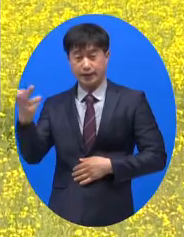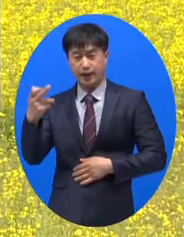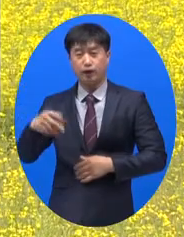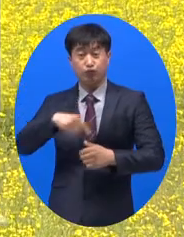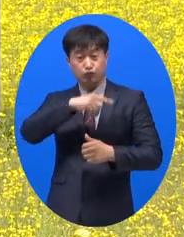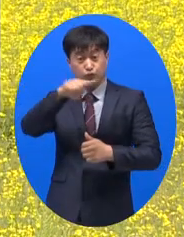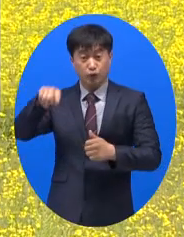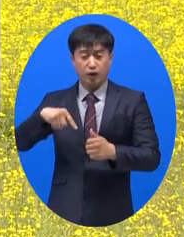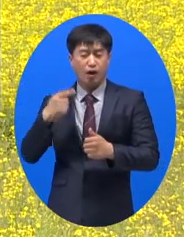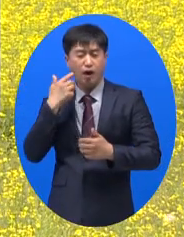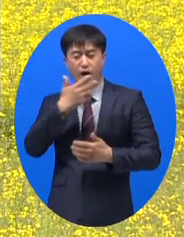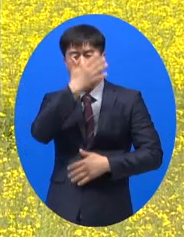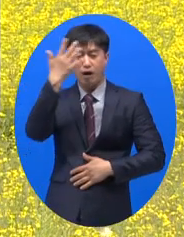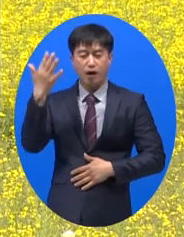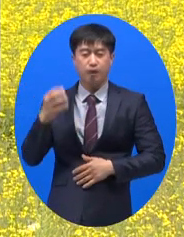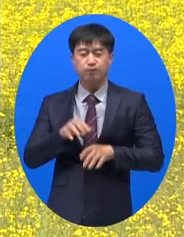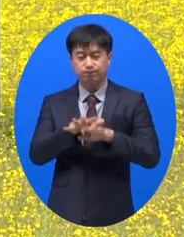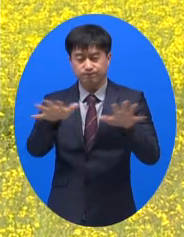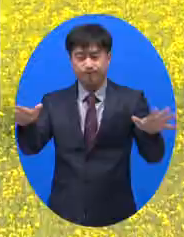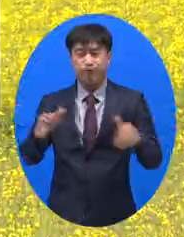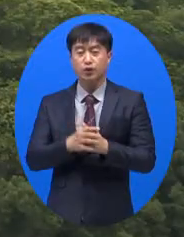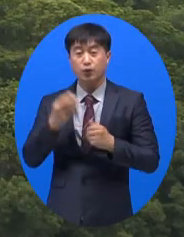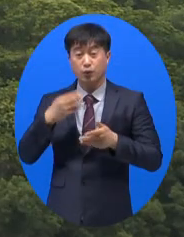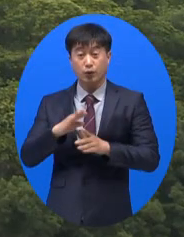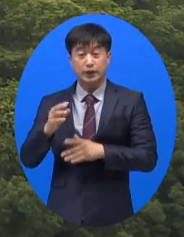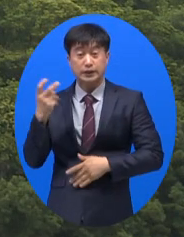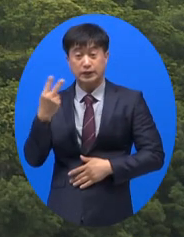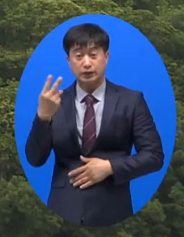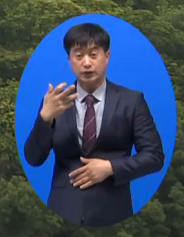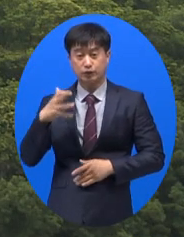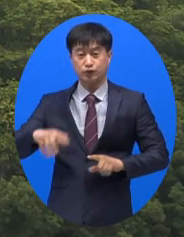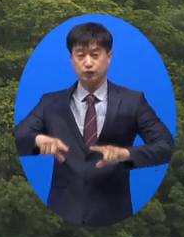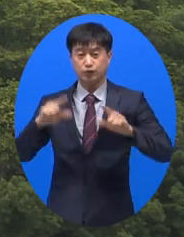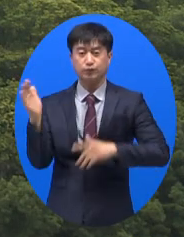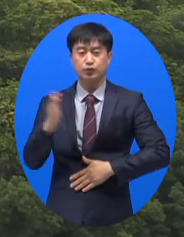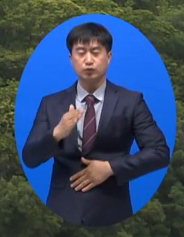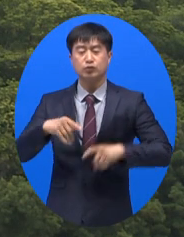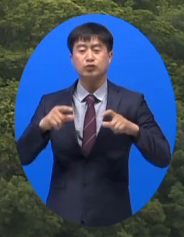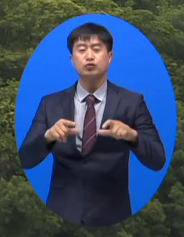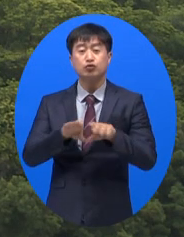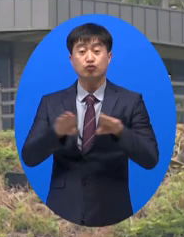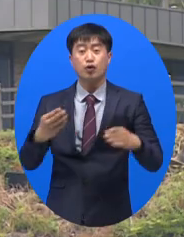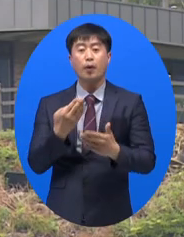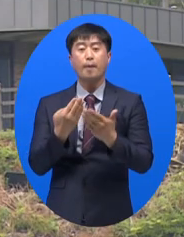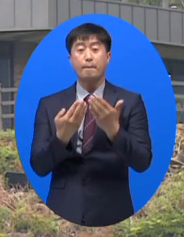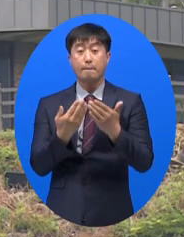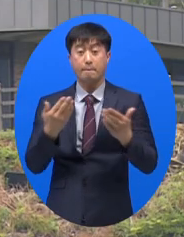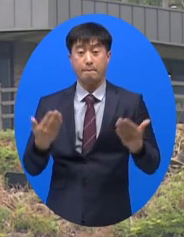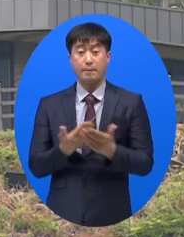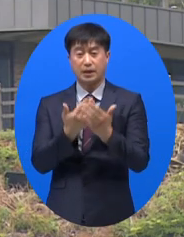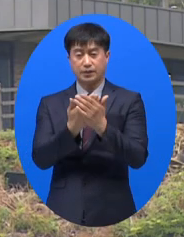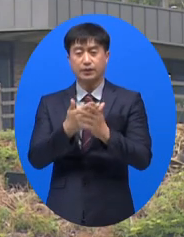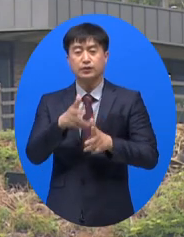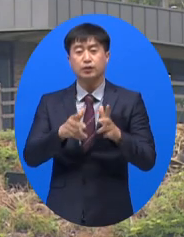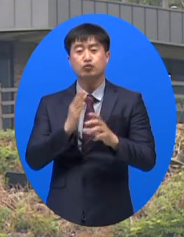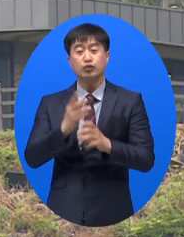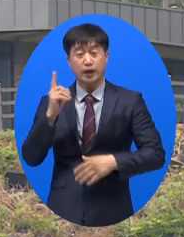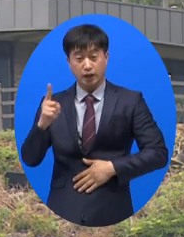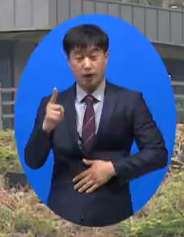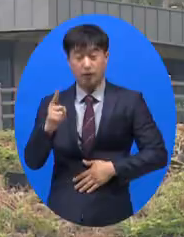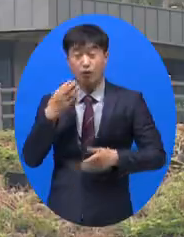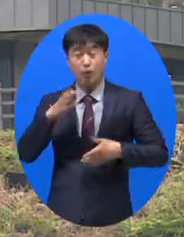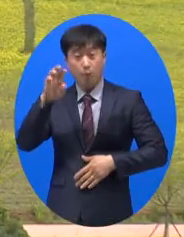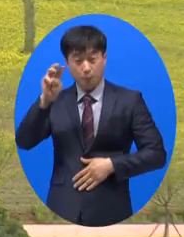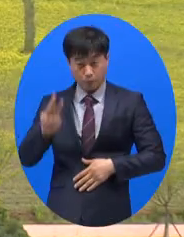아름다운 풍경이 펼쳐집니다 경기도는 2019년 부터 지역균형 발전 사업의 일환으로 경기